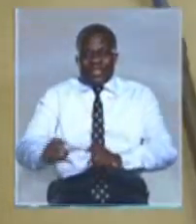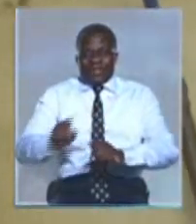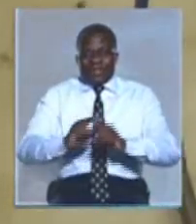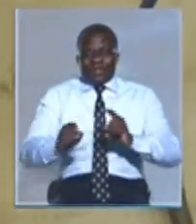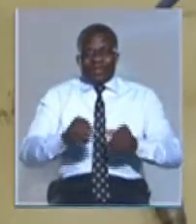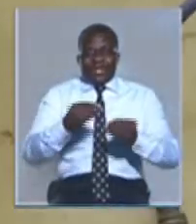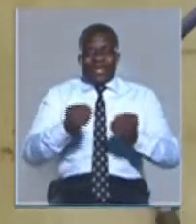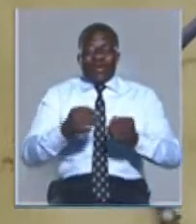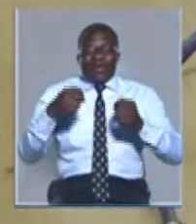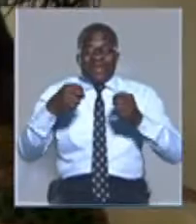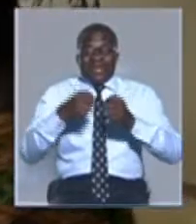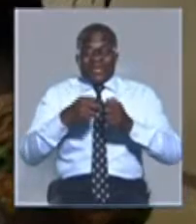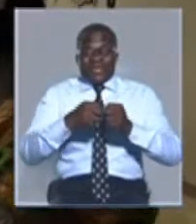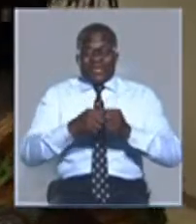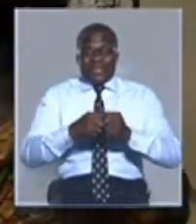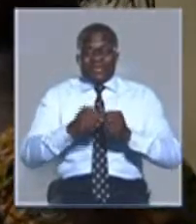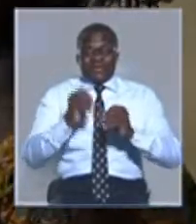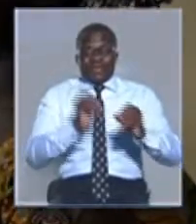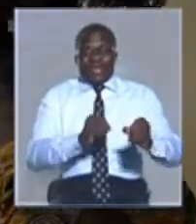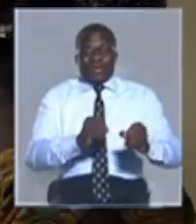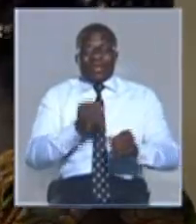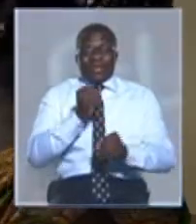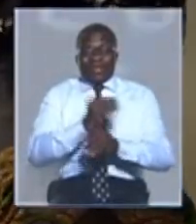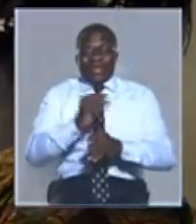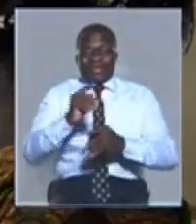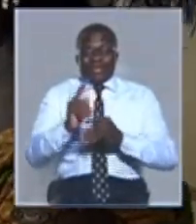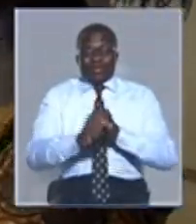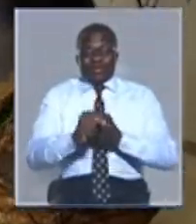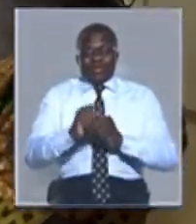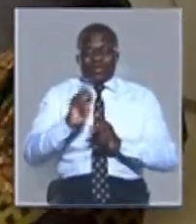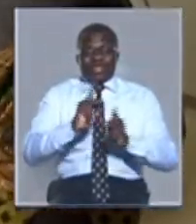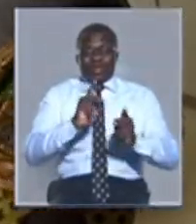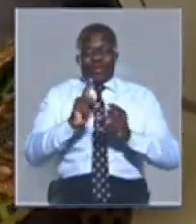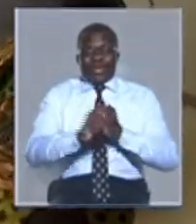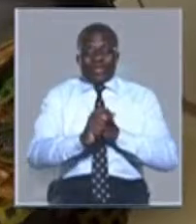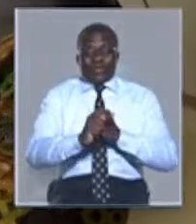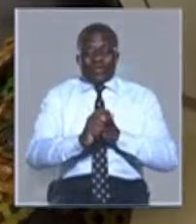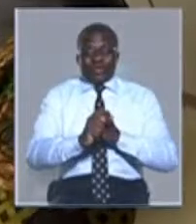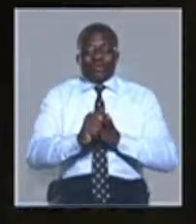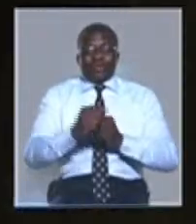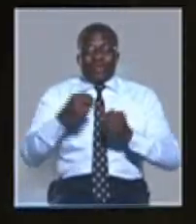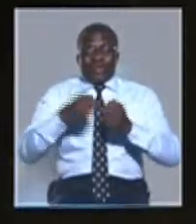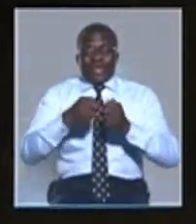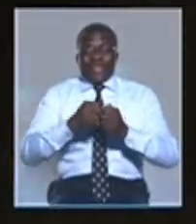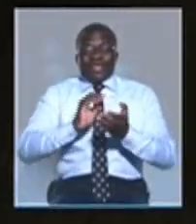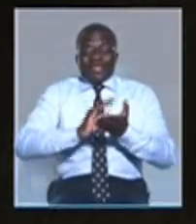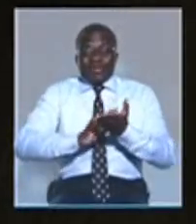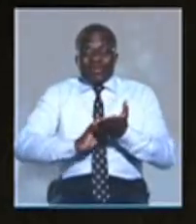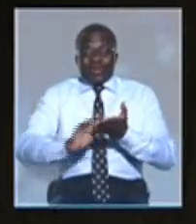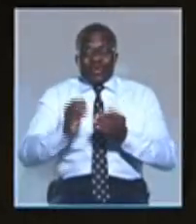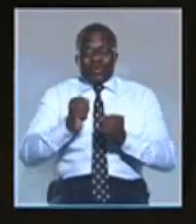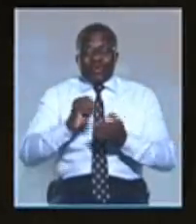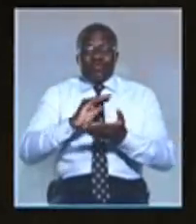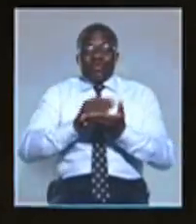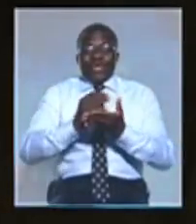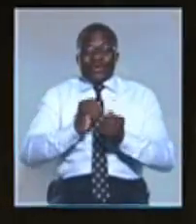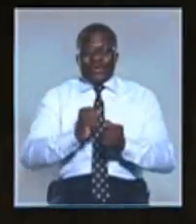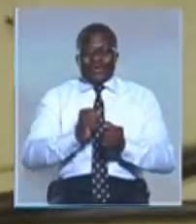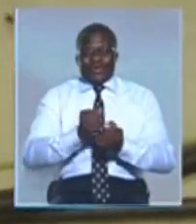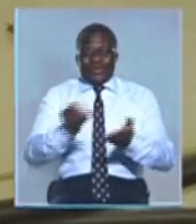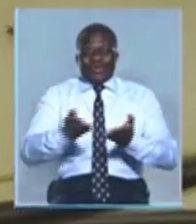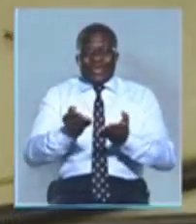l'offre énergétique en mettant à la disposition des populations des énergies propres pour la cuisson. Ici,